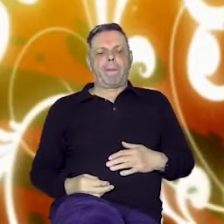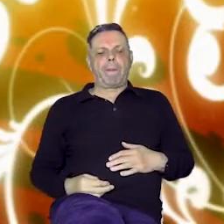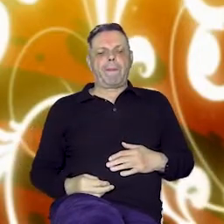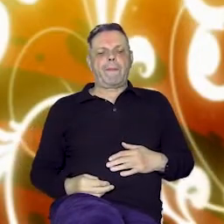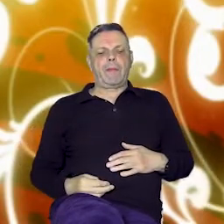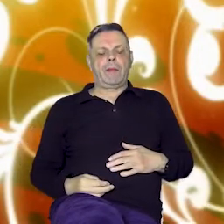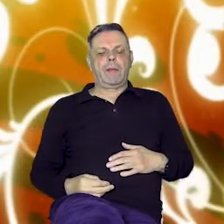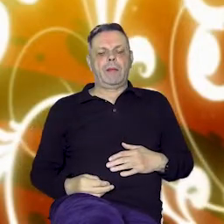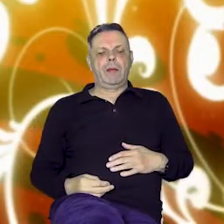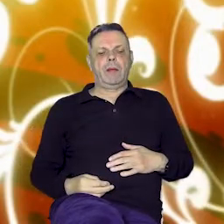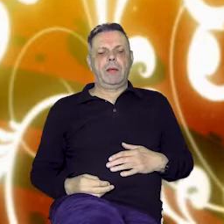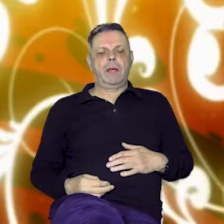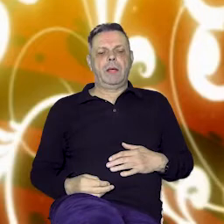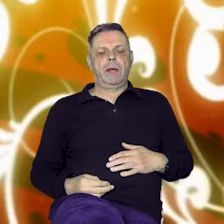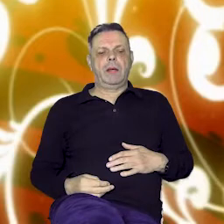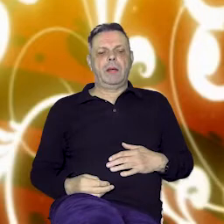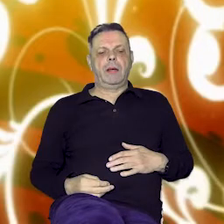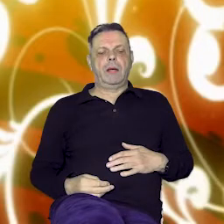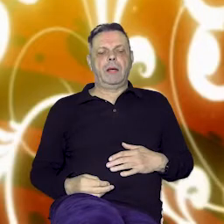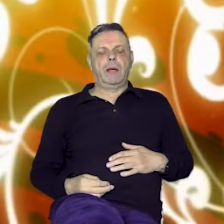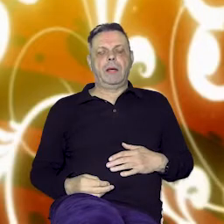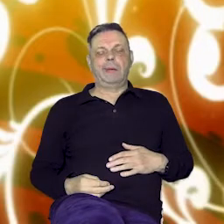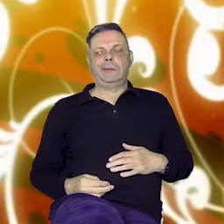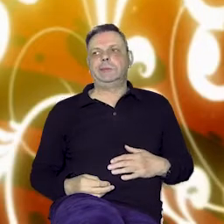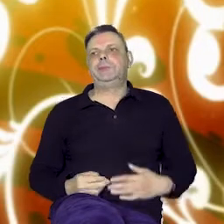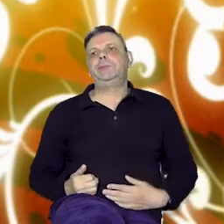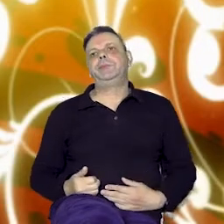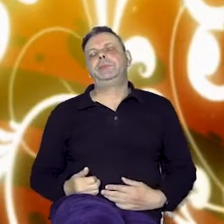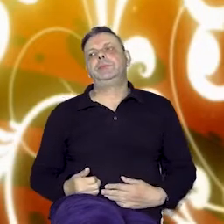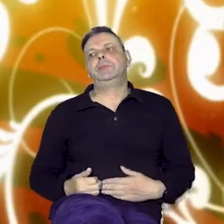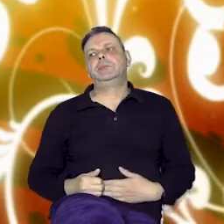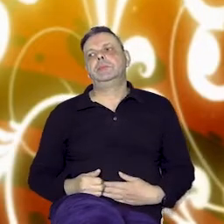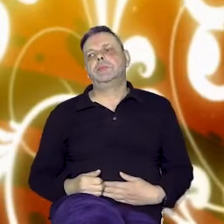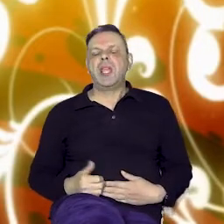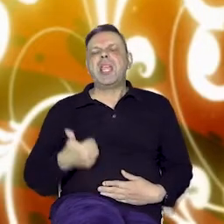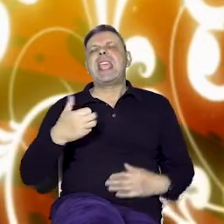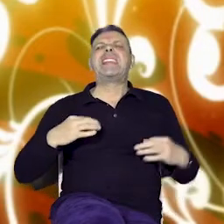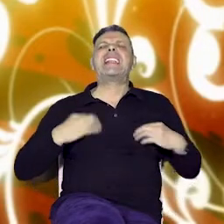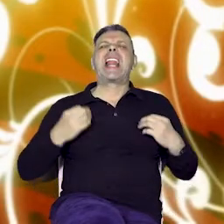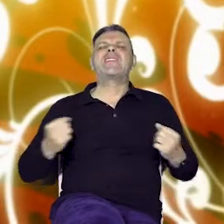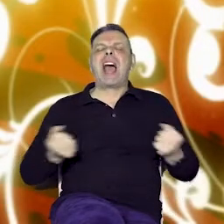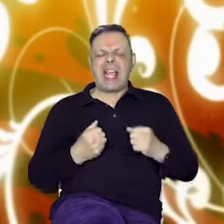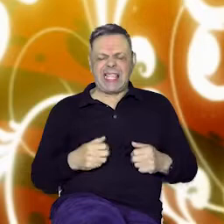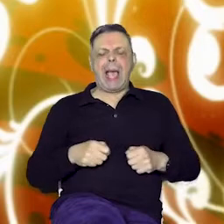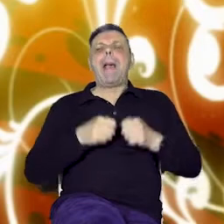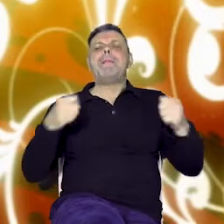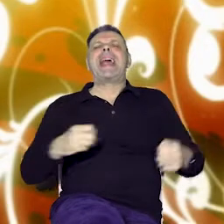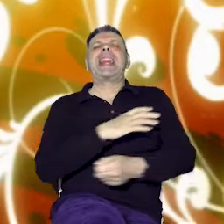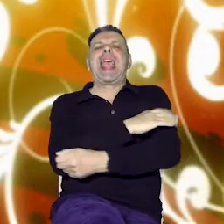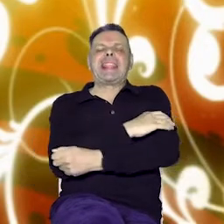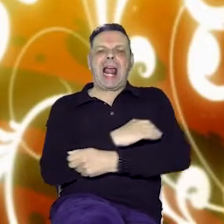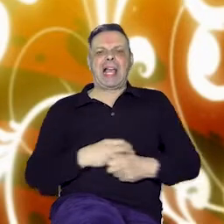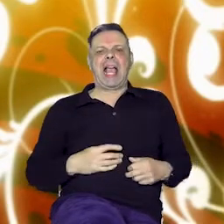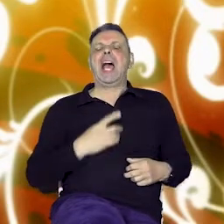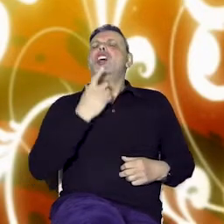pamet. Znači, bit će održana jedna sjajna zdravstvena akcija, to je mjerenje krvnog tlaka, mjerenje